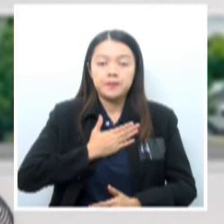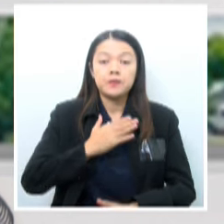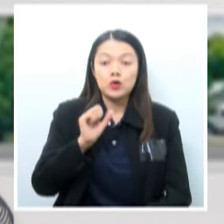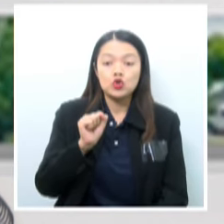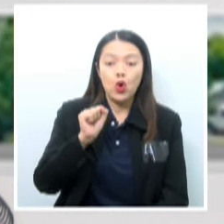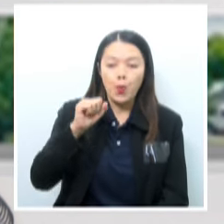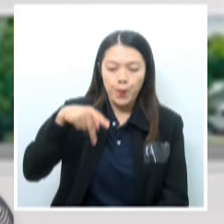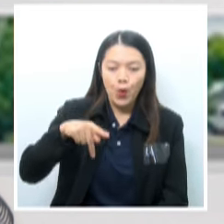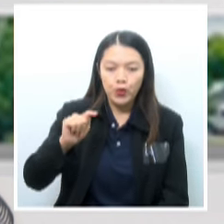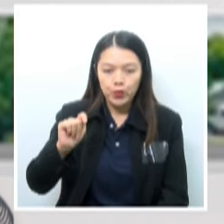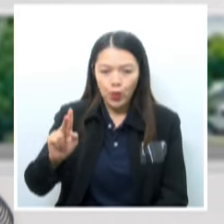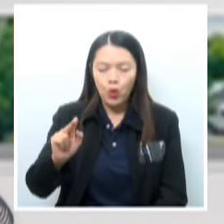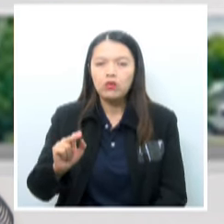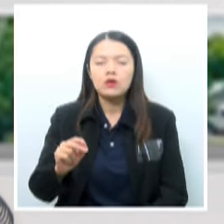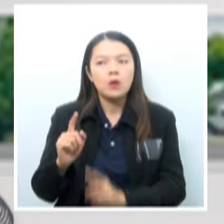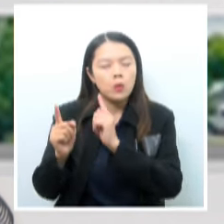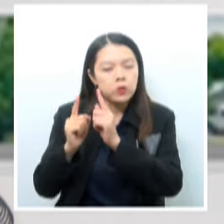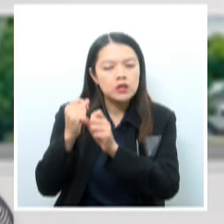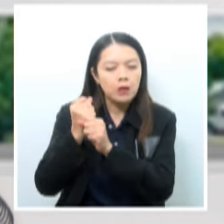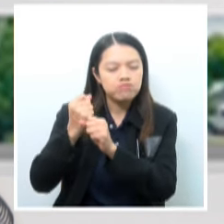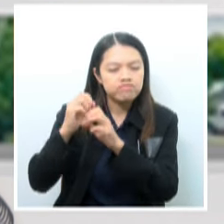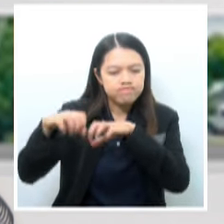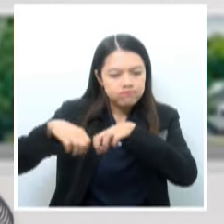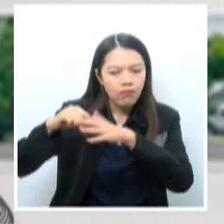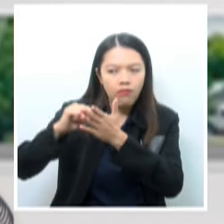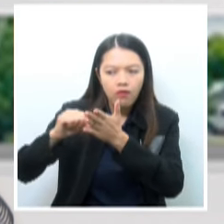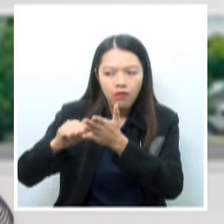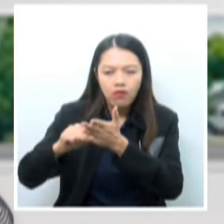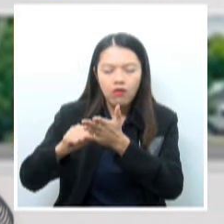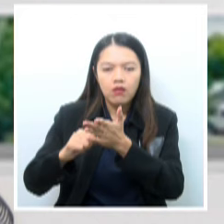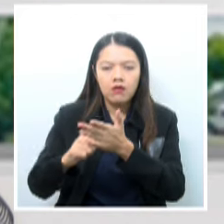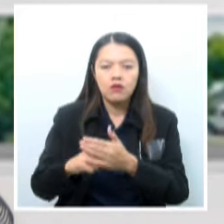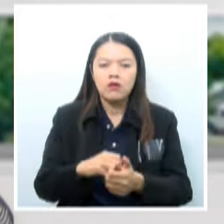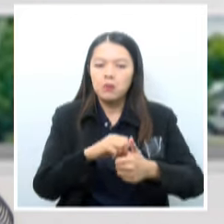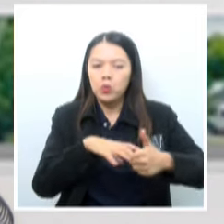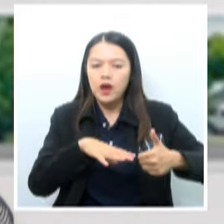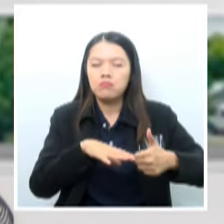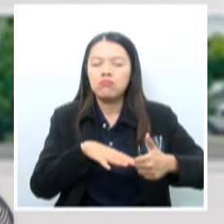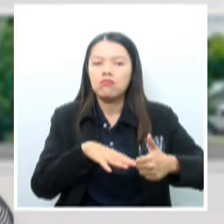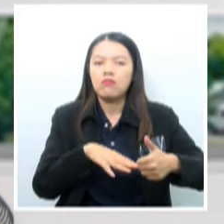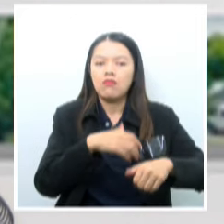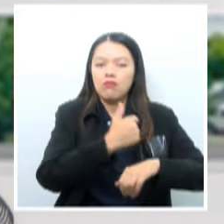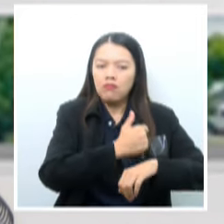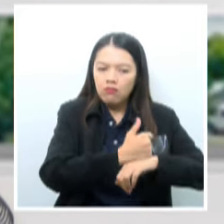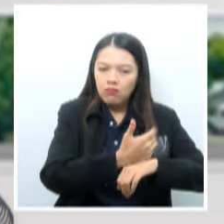ท.เราเนี่ยนะครับหมายถึงสำนักต่างๆแล้วก็ทีมบริหารกรมเนี่ยที่นำโดยท่านเลขาธิการท่านธนุวงศ์จินดาแล้วก็ทีมบริหารเนี่ย